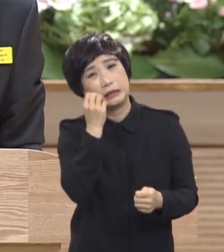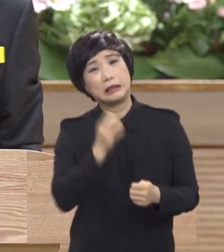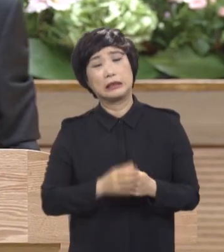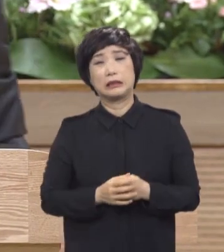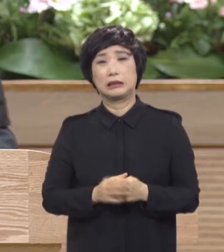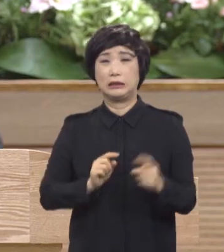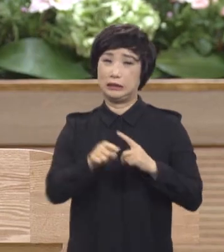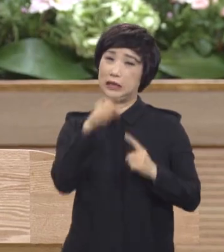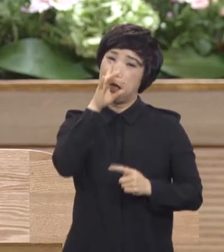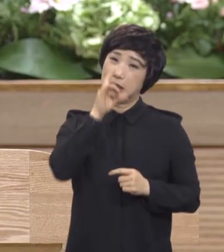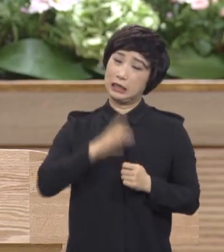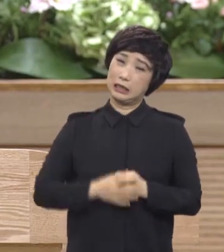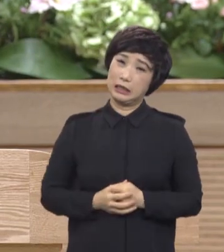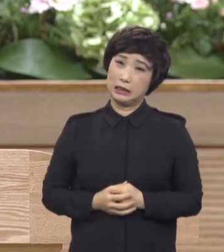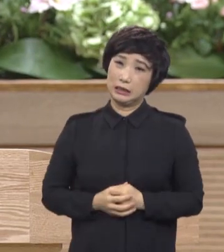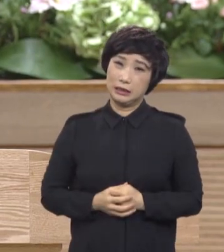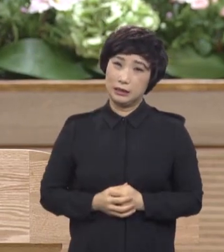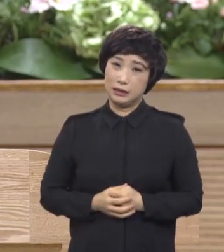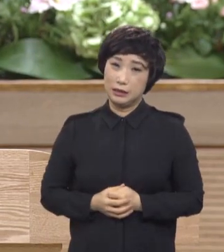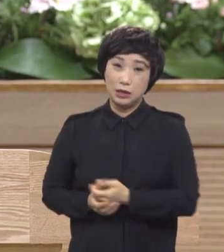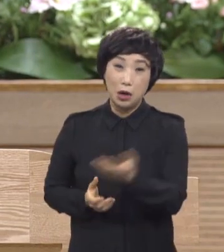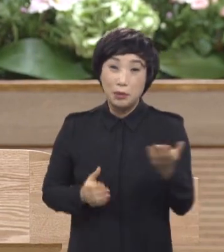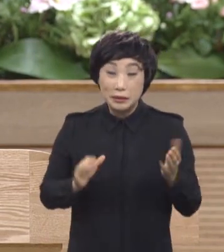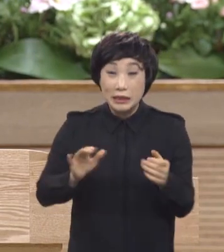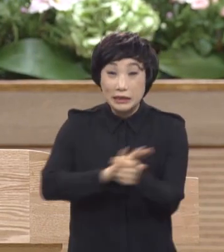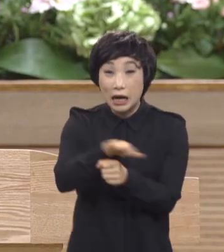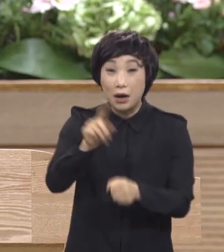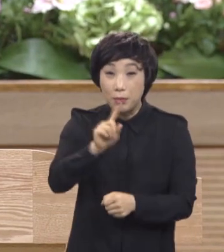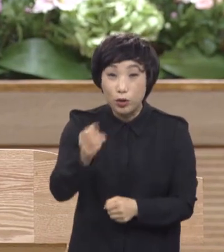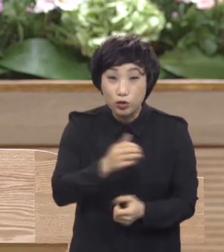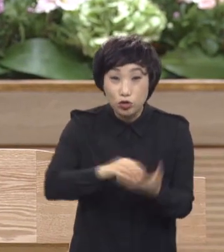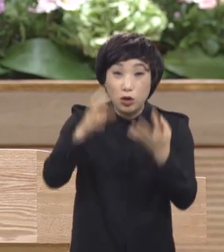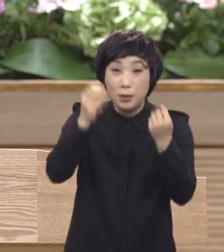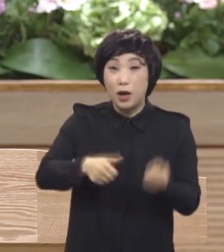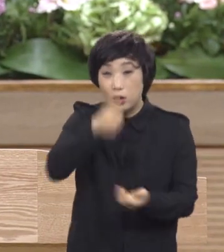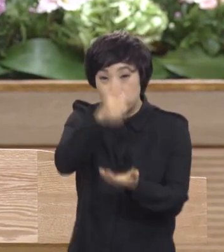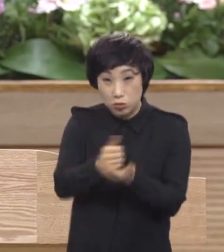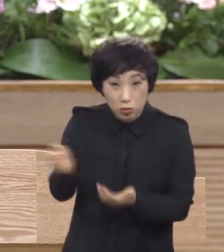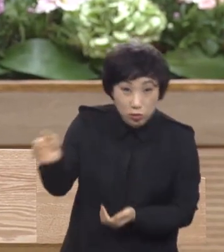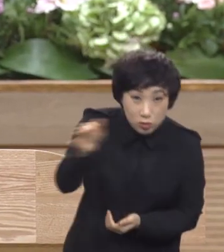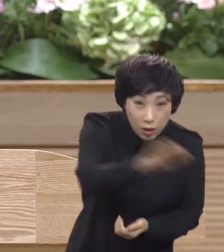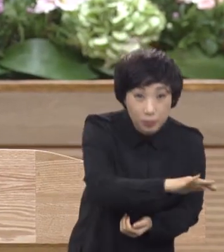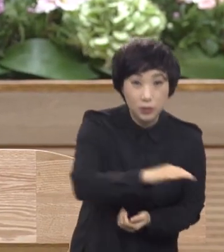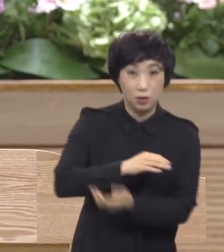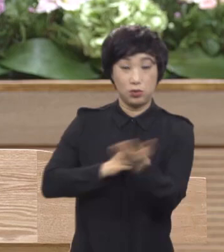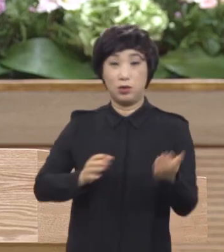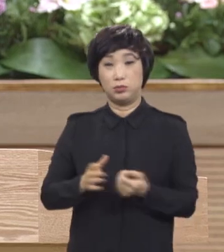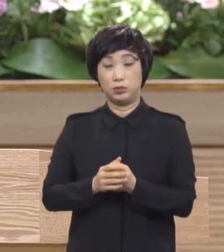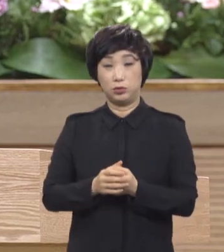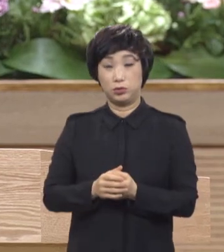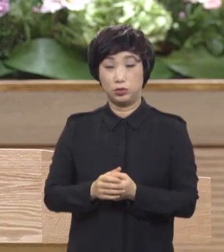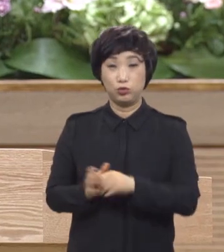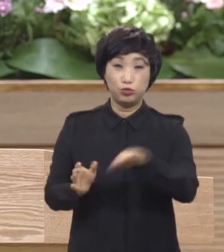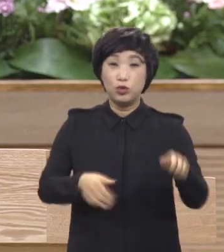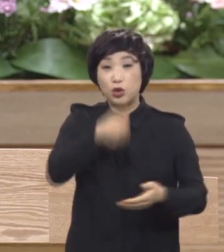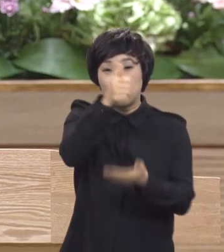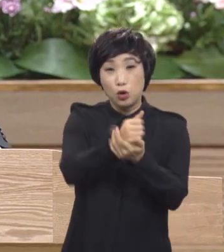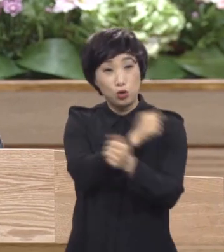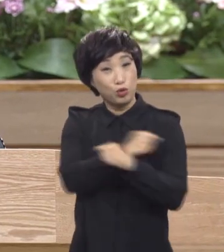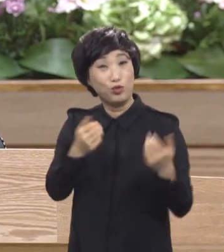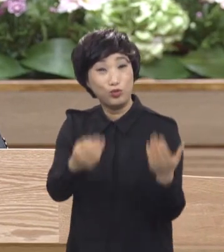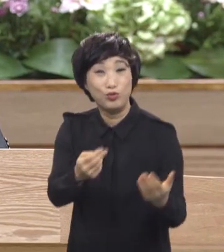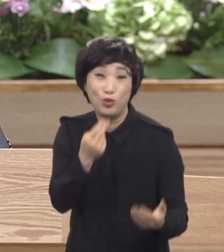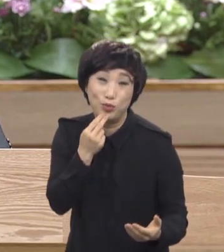이해가 안 간다 사랑은 허다한 죄를 덮는다 우린 죄를 사할 수